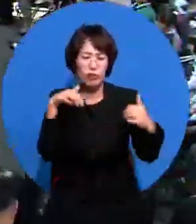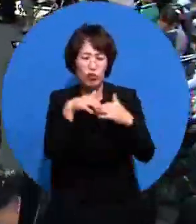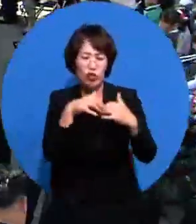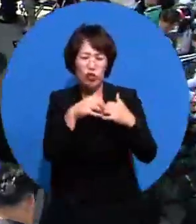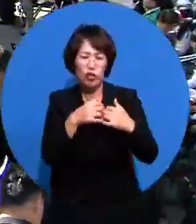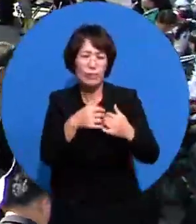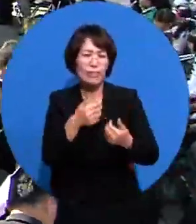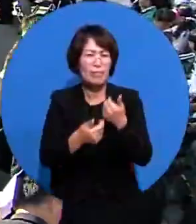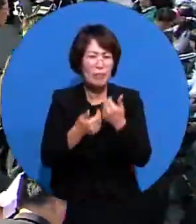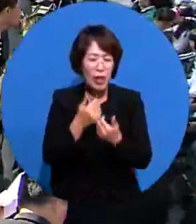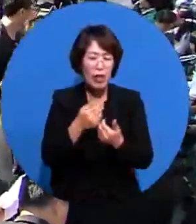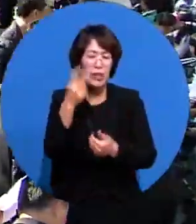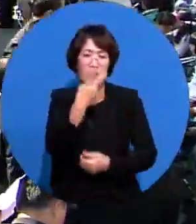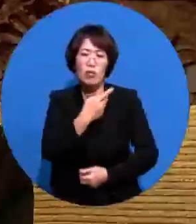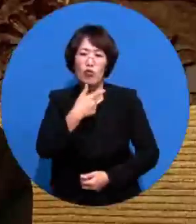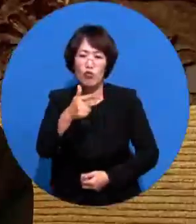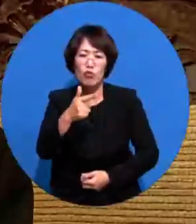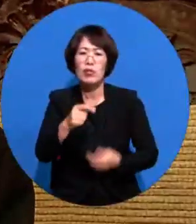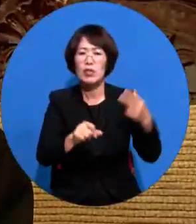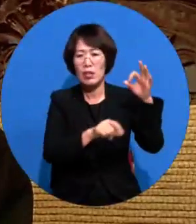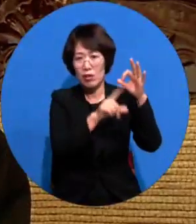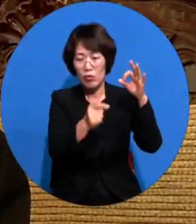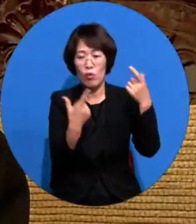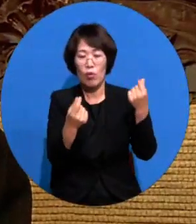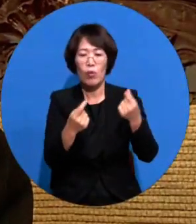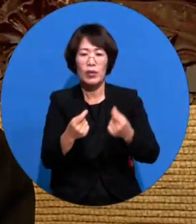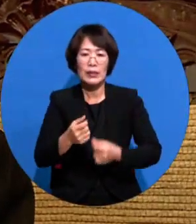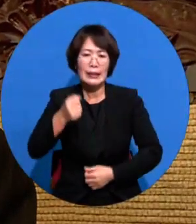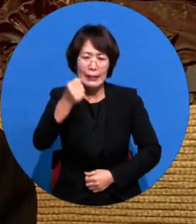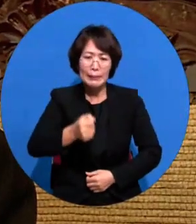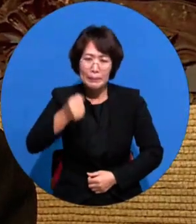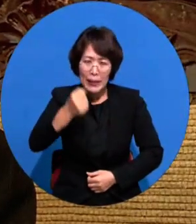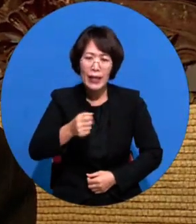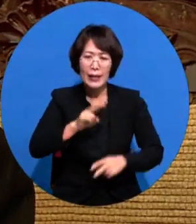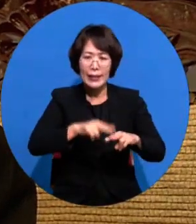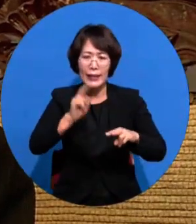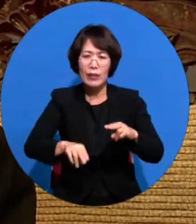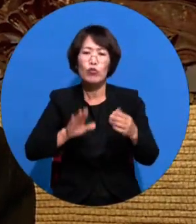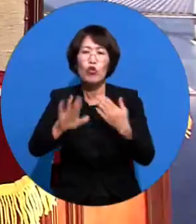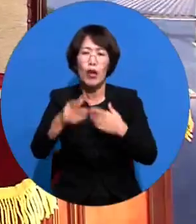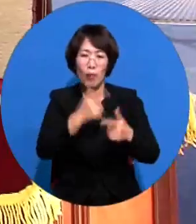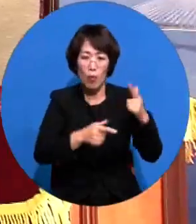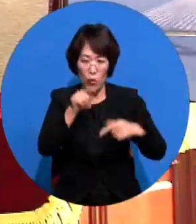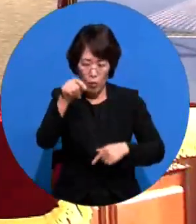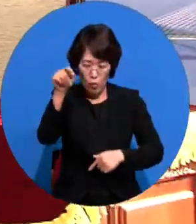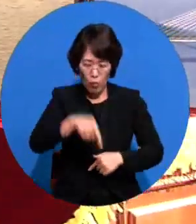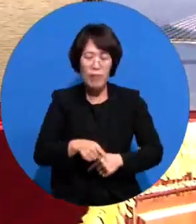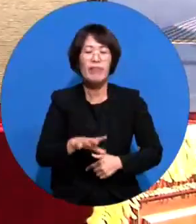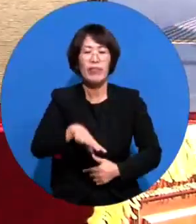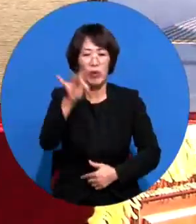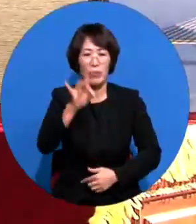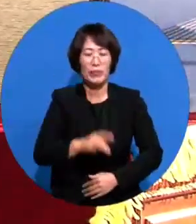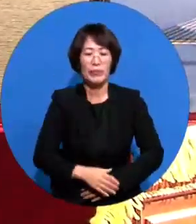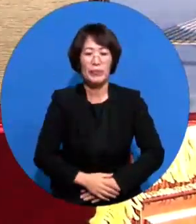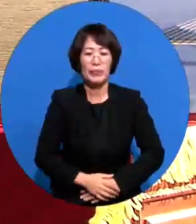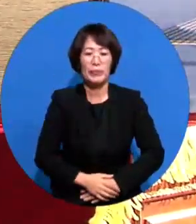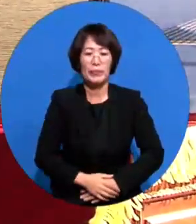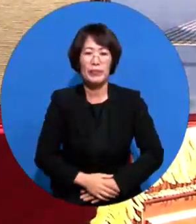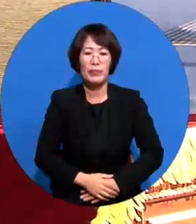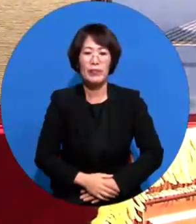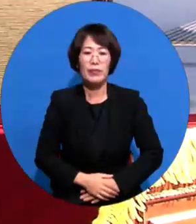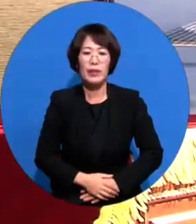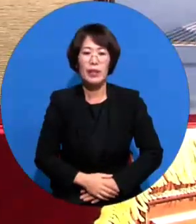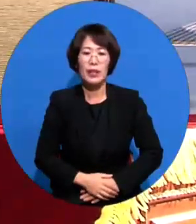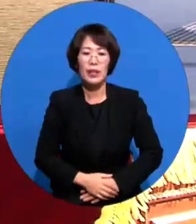고조되던 2006년 10월에도 그는 지팡이를 짚고 퇴임 이후 처음 목포를 찾았습니다.